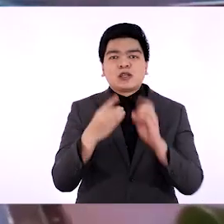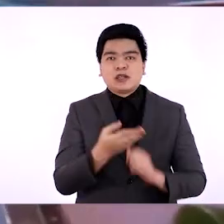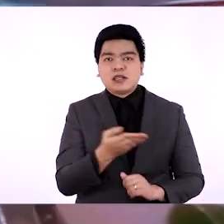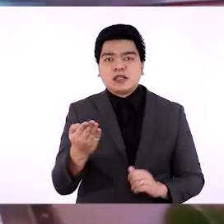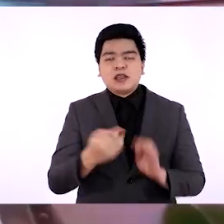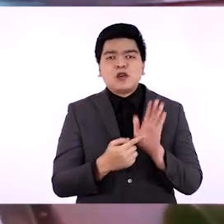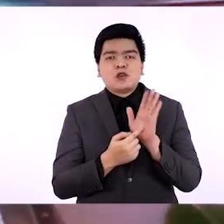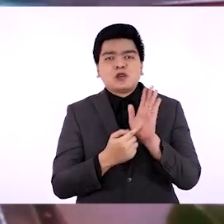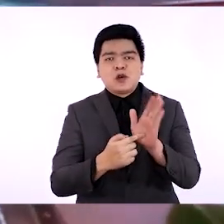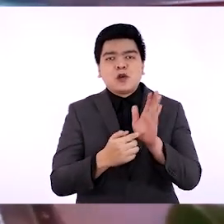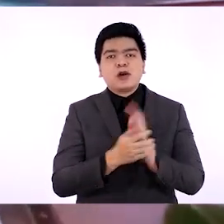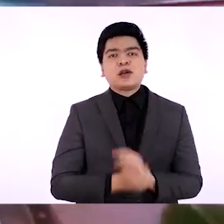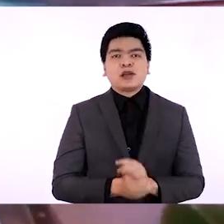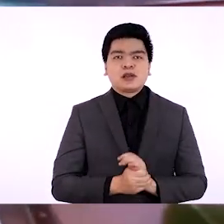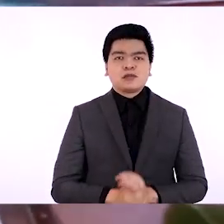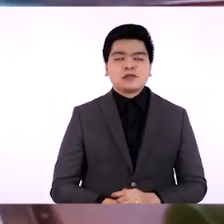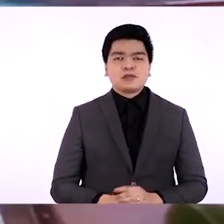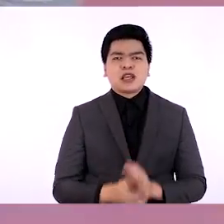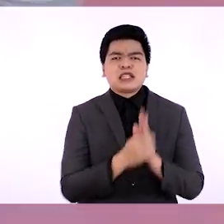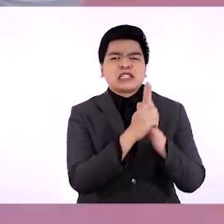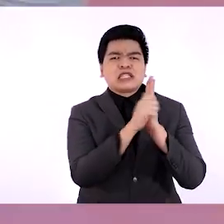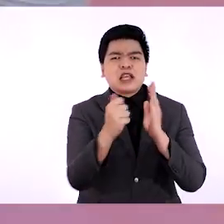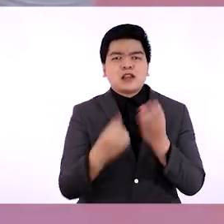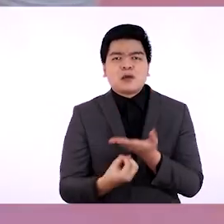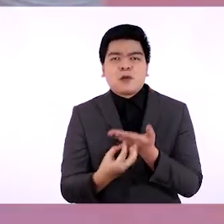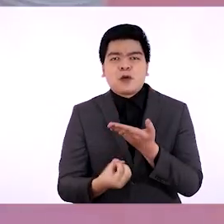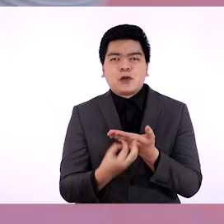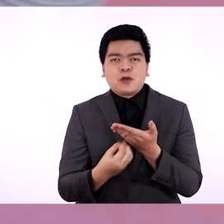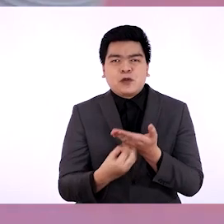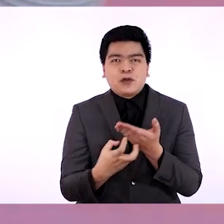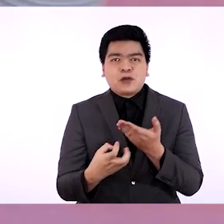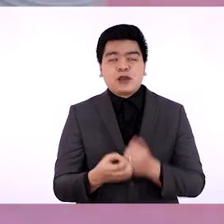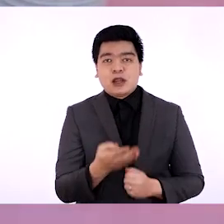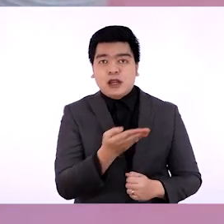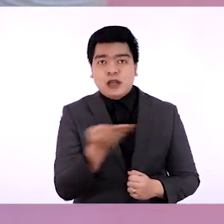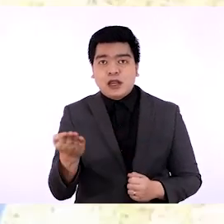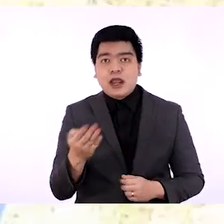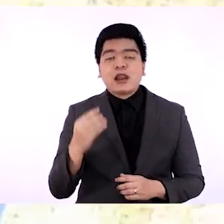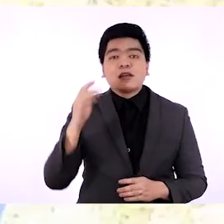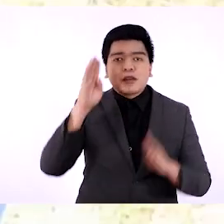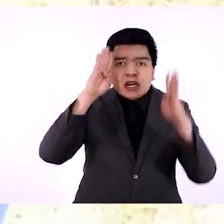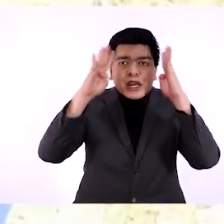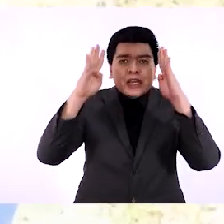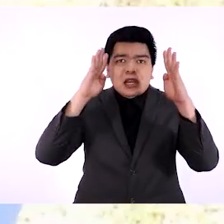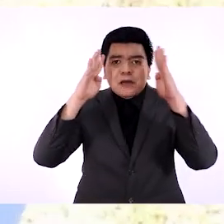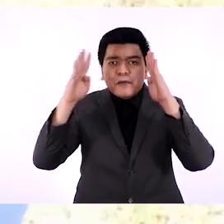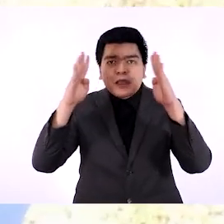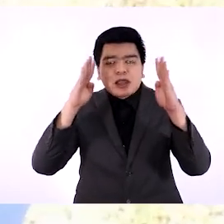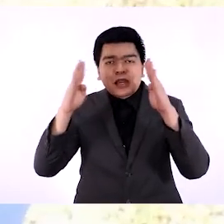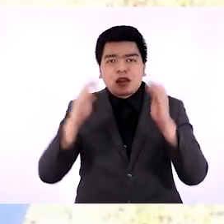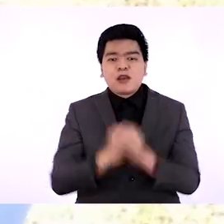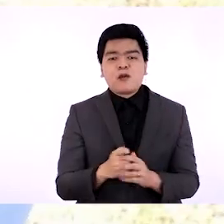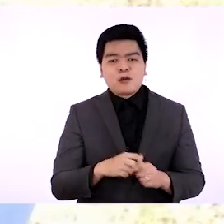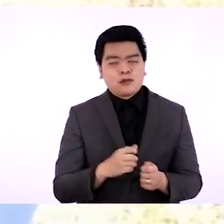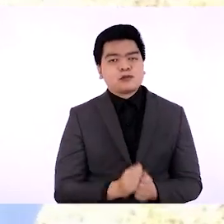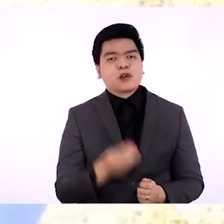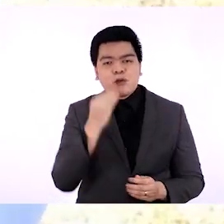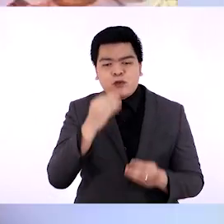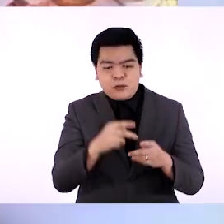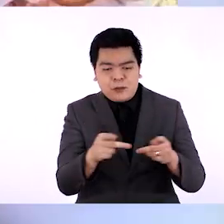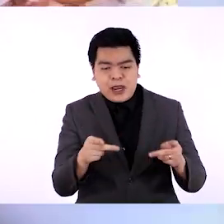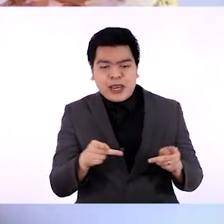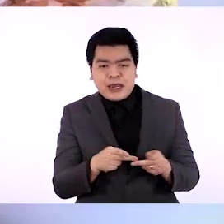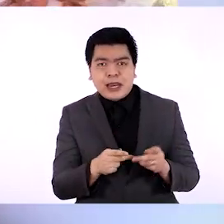ng mga kapatid ang kanilang galing sa pagluluto at ang pagiging malikain sa pagbuo ng kanilang food plating at